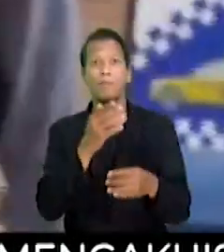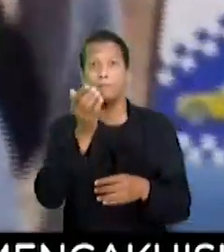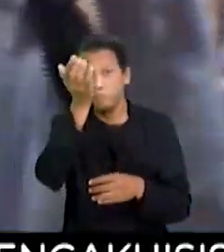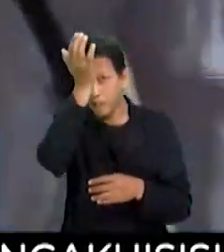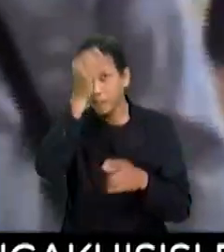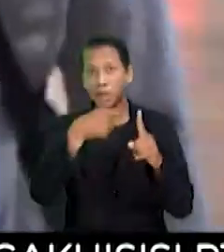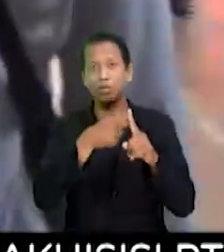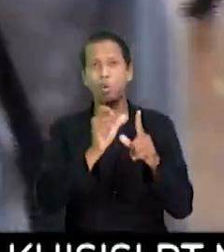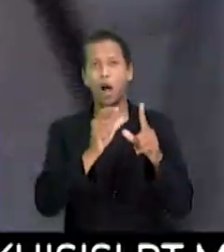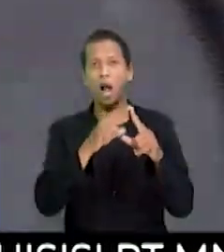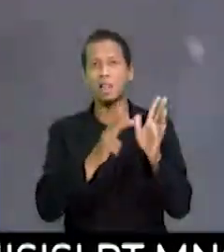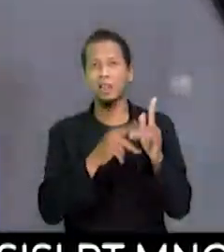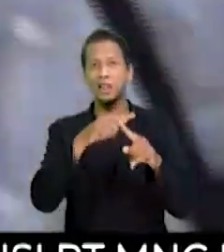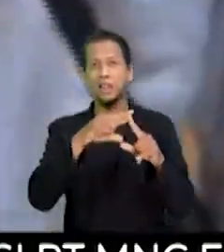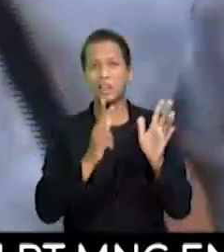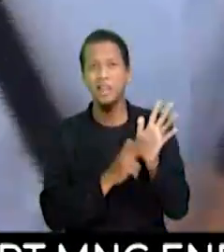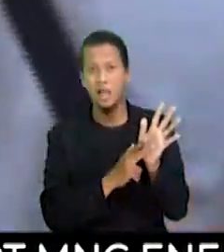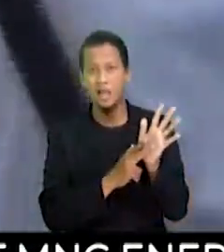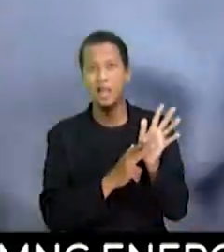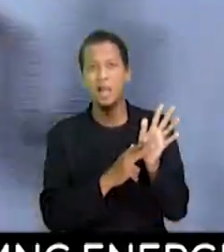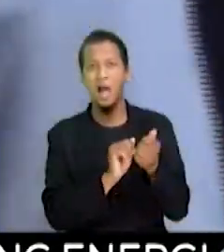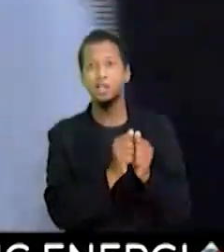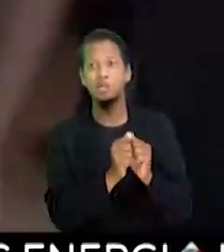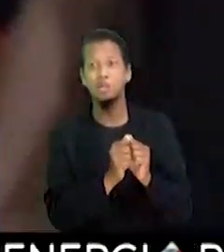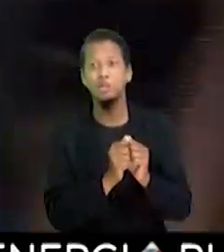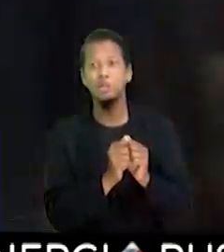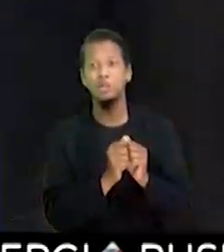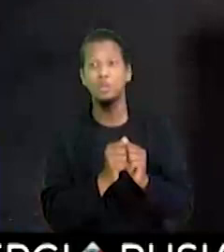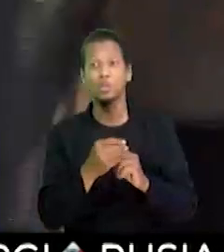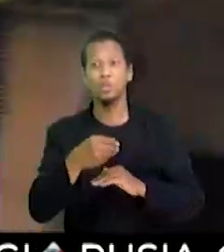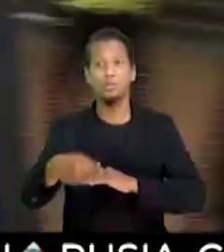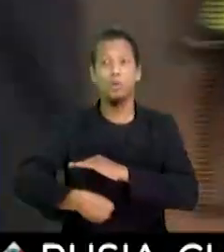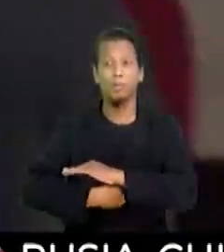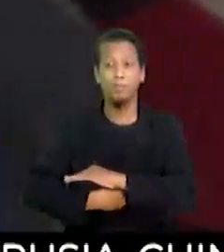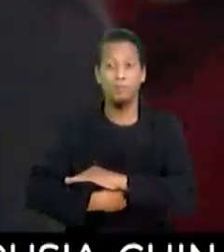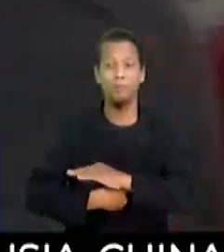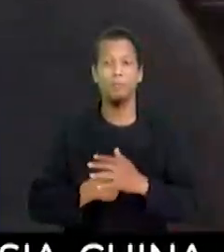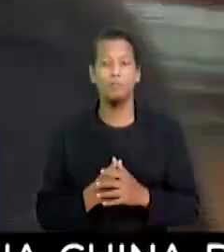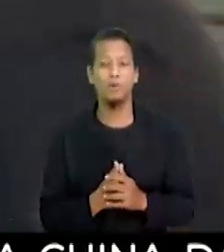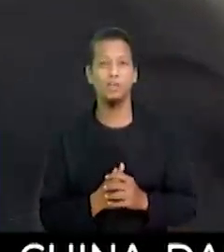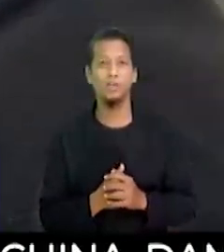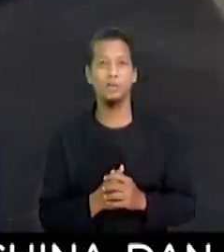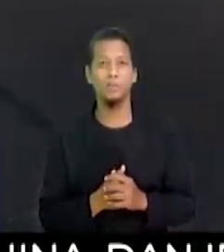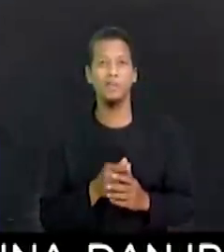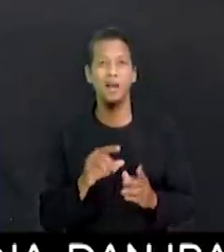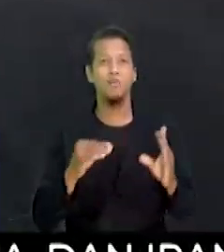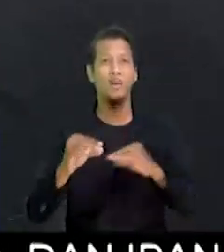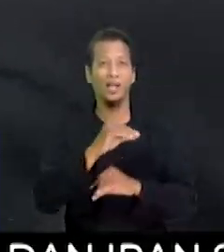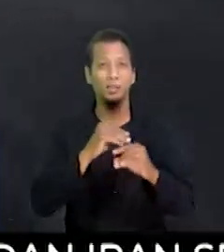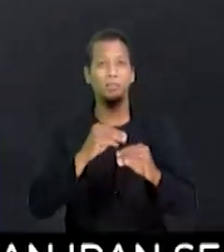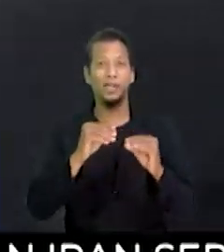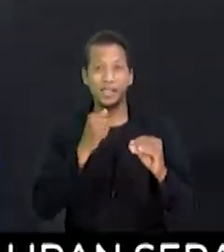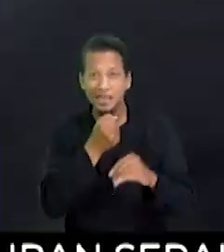Singgigi, namun tersandung kasus dugaan suap. Dalam konferensi persnya, KPK menyebut Bupati Kuantan